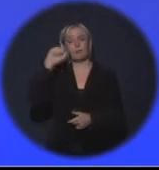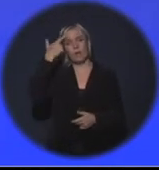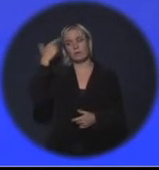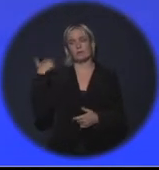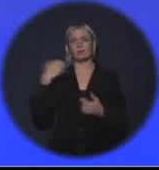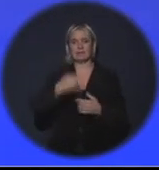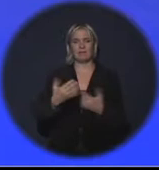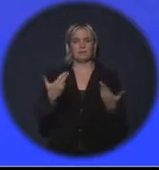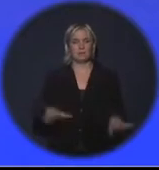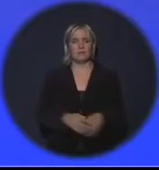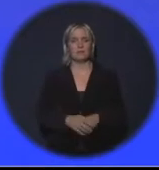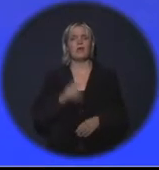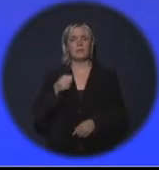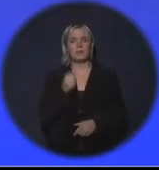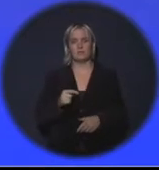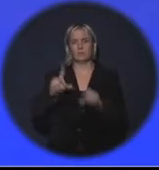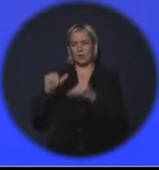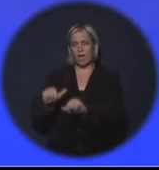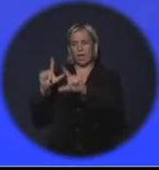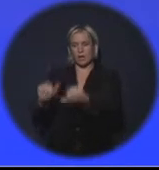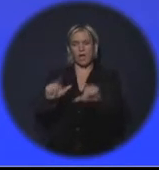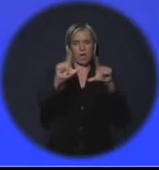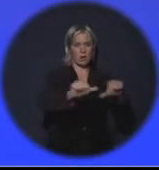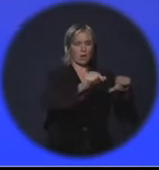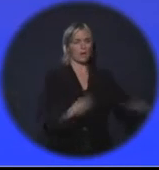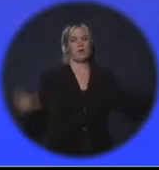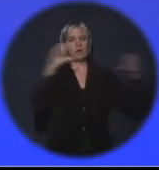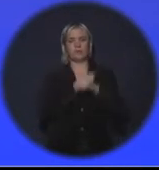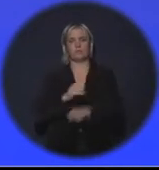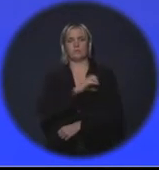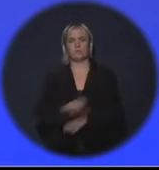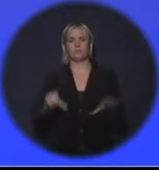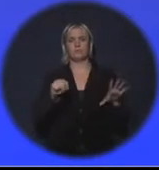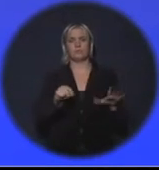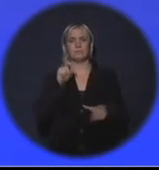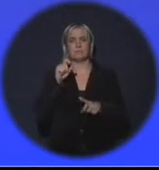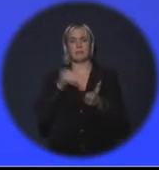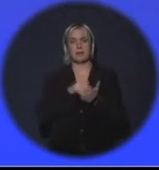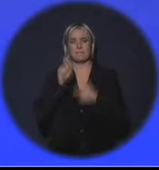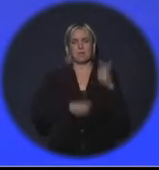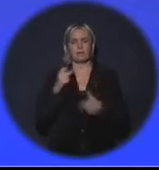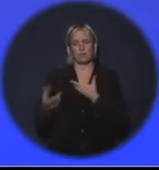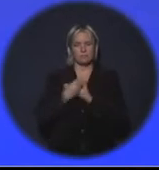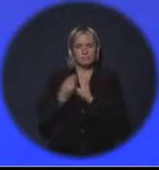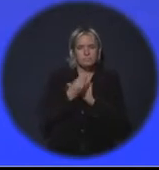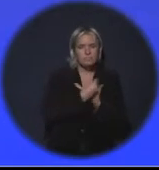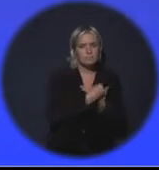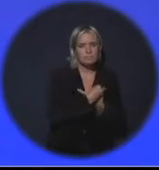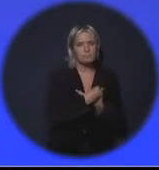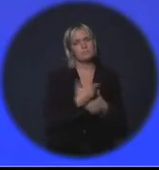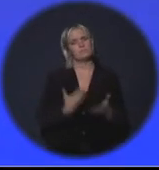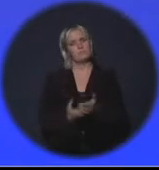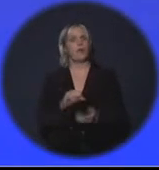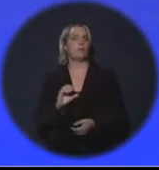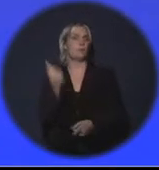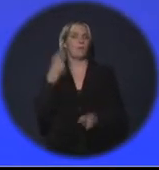il s'est enraciné dans les territoires, réunissant au total plus de 170 000 participants. Là encore, il s'agissait d'une